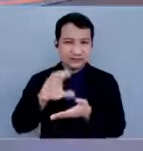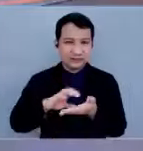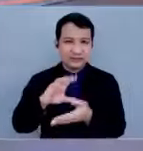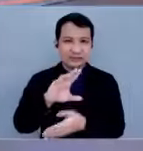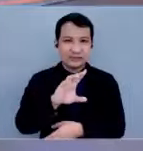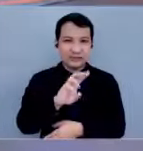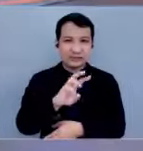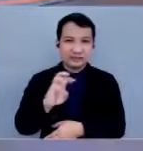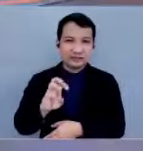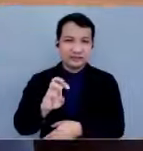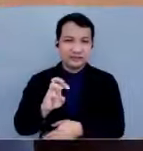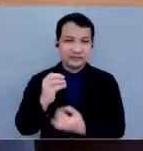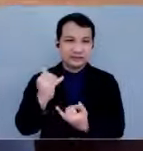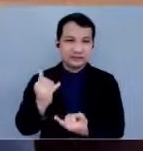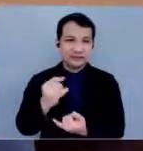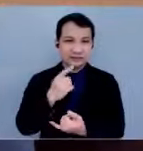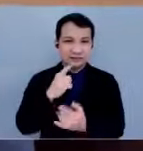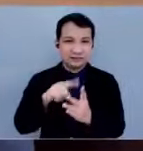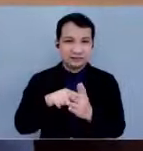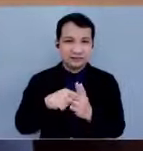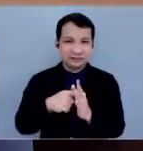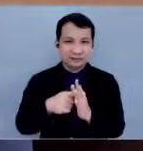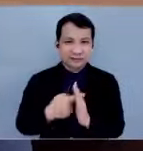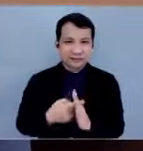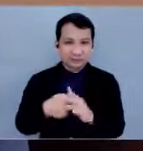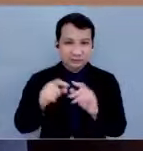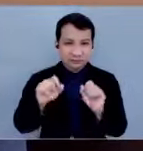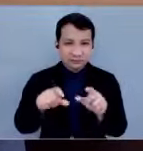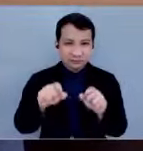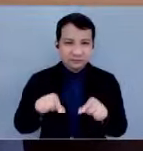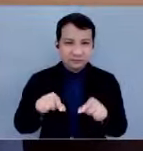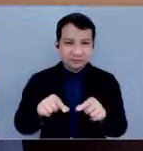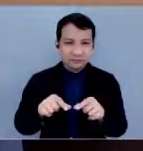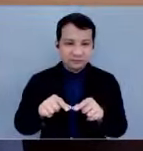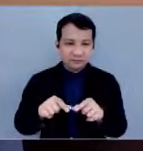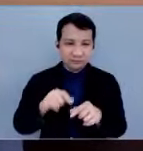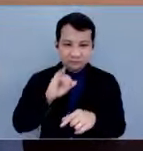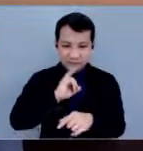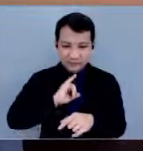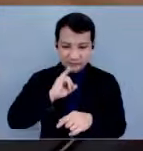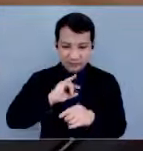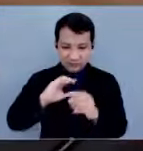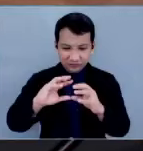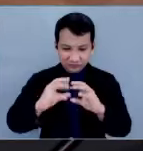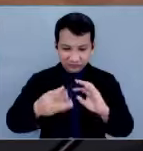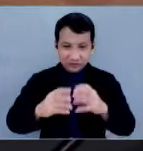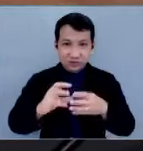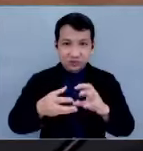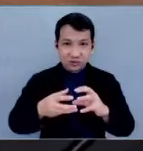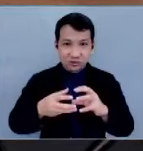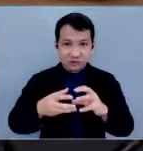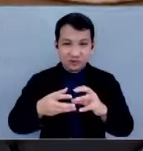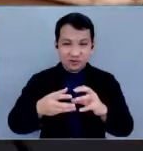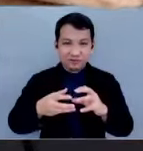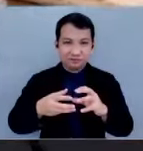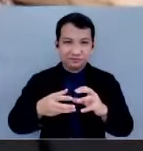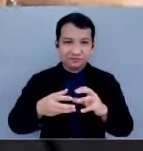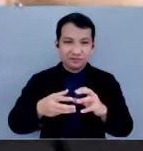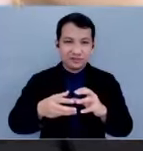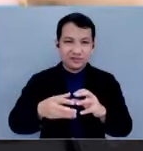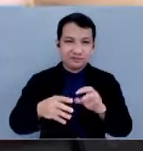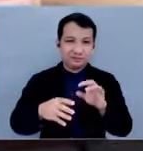actually, totoo yun. Kasi I started selling ice cream rolls lang. So yung nakabilog lang siya na ice cream rolls. And yung 600,